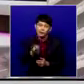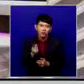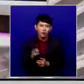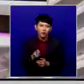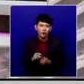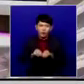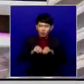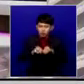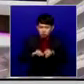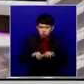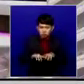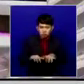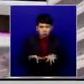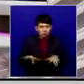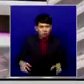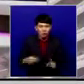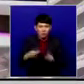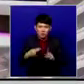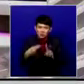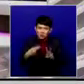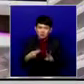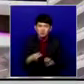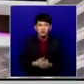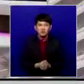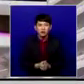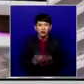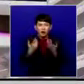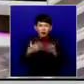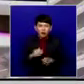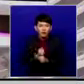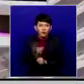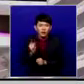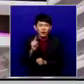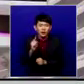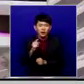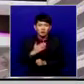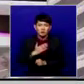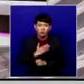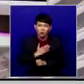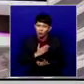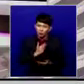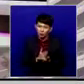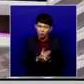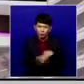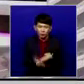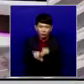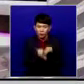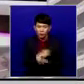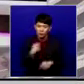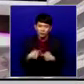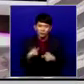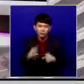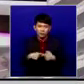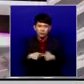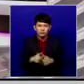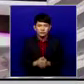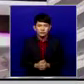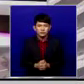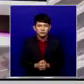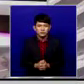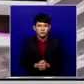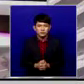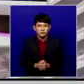ติดเชื้อเนี่ยเป็นหมื่นคนแล้วถึงจุดนั้นเนี่ยเราจะเบรกกันไม่อยู่ฉะนั้น